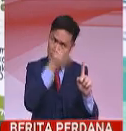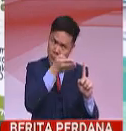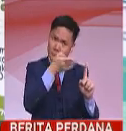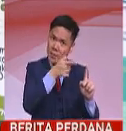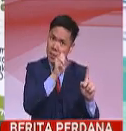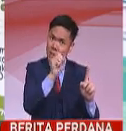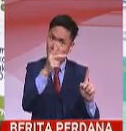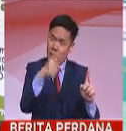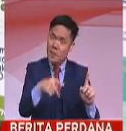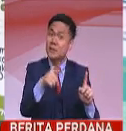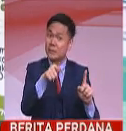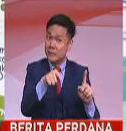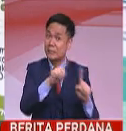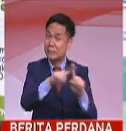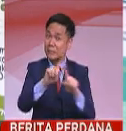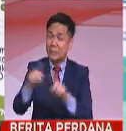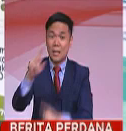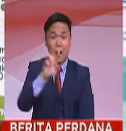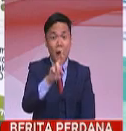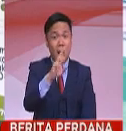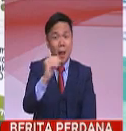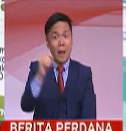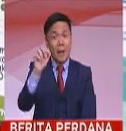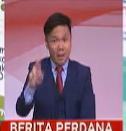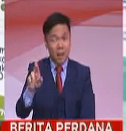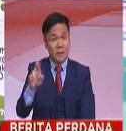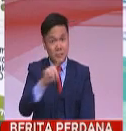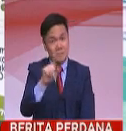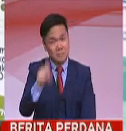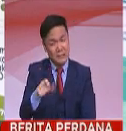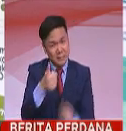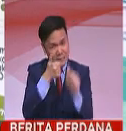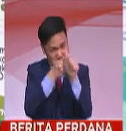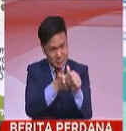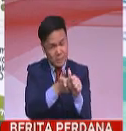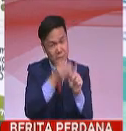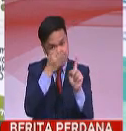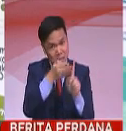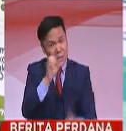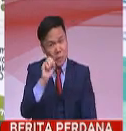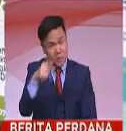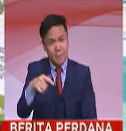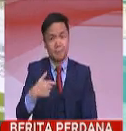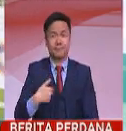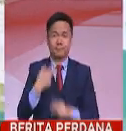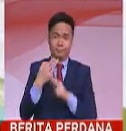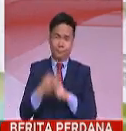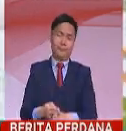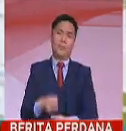ditetapkan di semua kemudahan R&R, Rehat dan Rawat. Tuan Ikram Tuan Muhammad, Berita RTM.